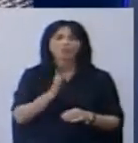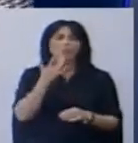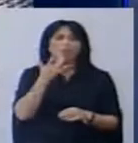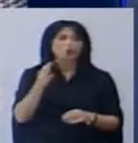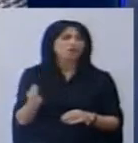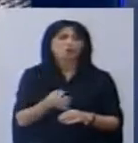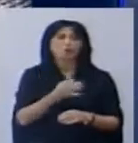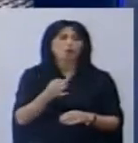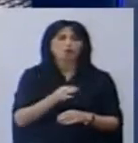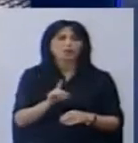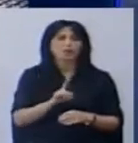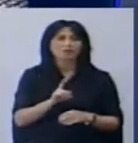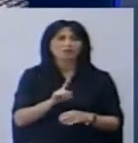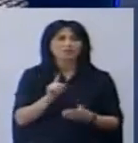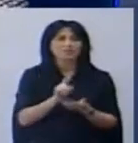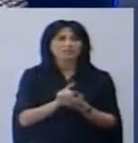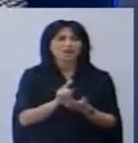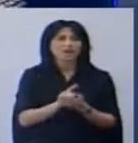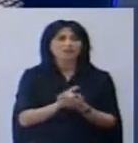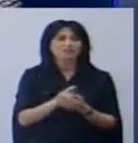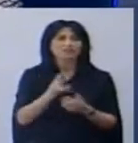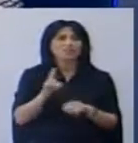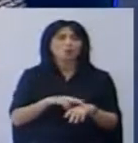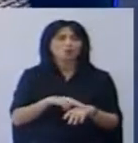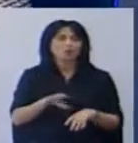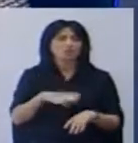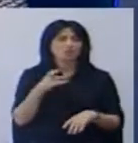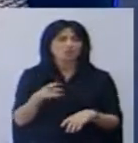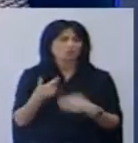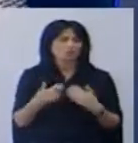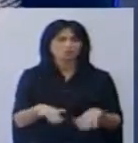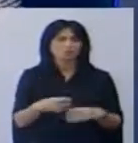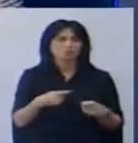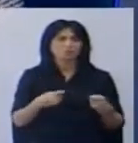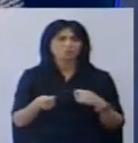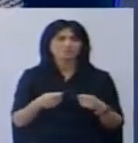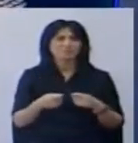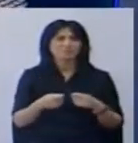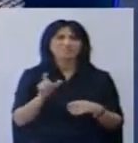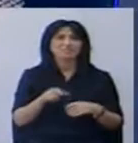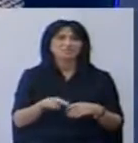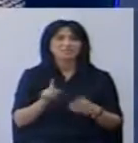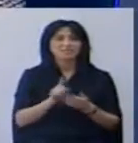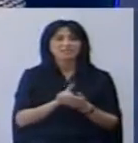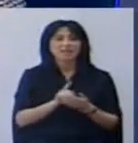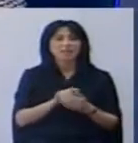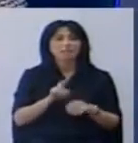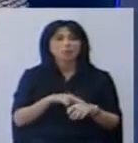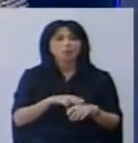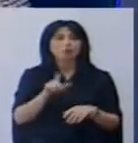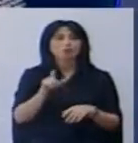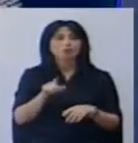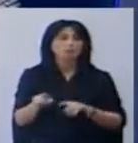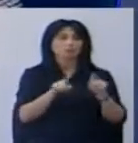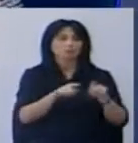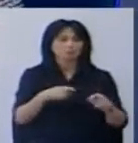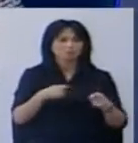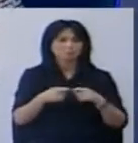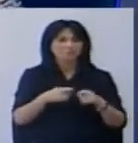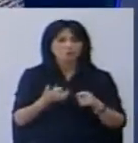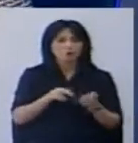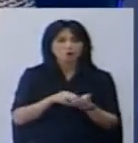პოლიტიკაში, გარდა იმისა, რომ საგადასახადოს პოლიციელი იყო და ბიზნესმენს ეძახიან და საგადასახადოს პოლიციელობიდან ბიზნესამდე